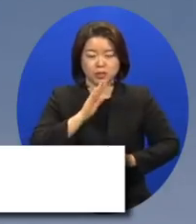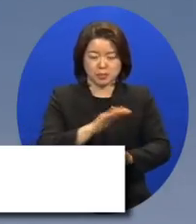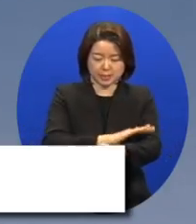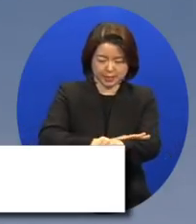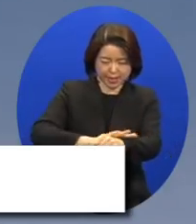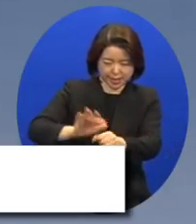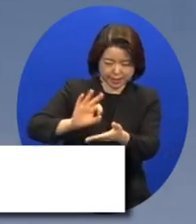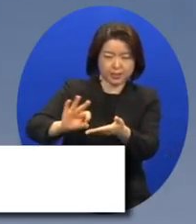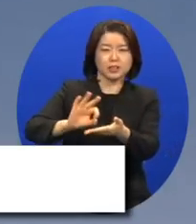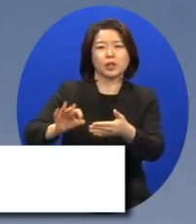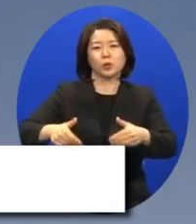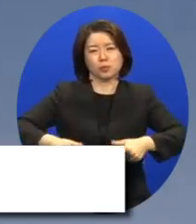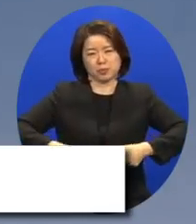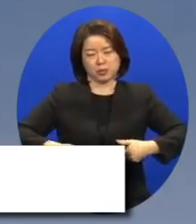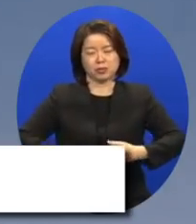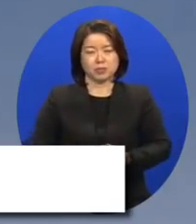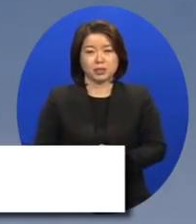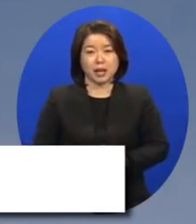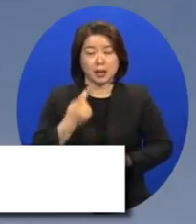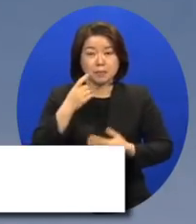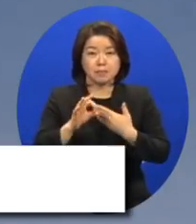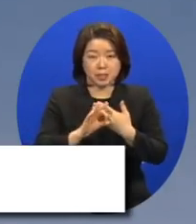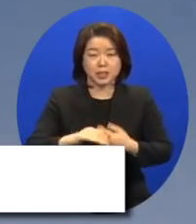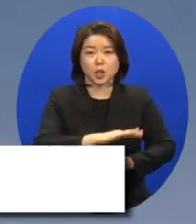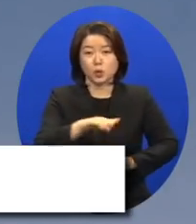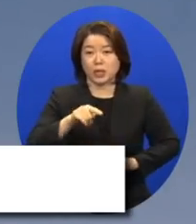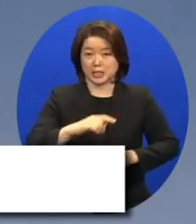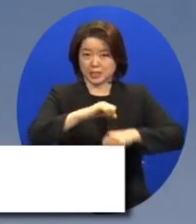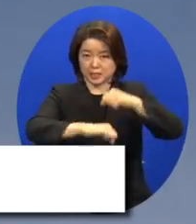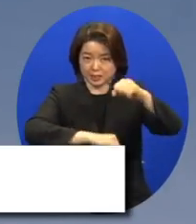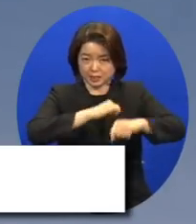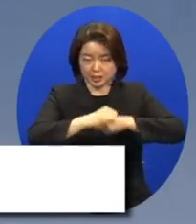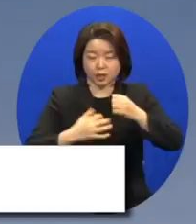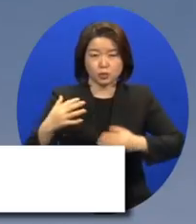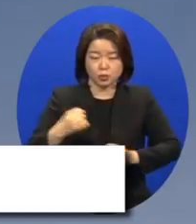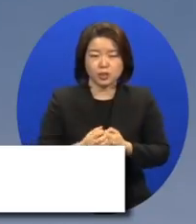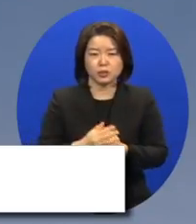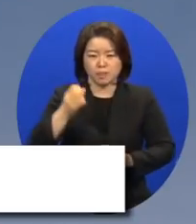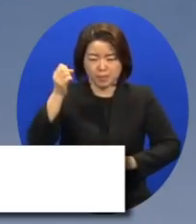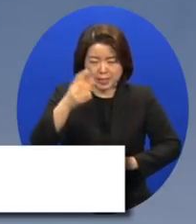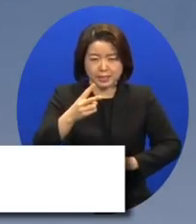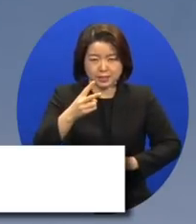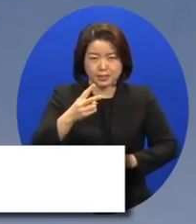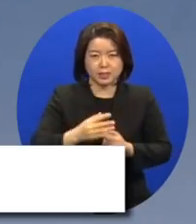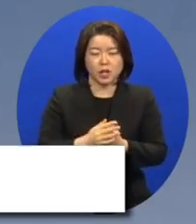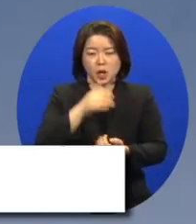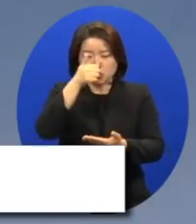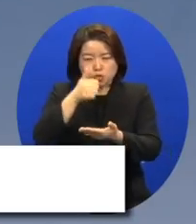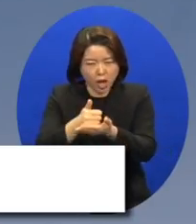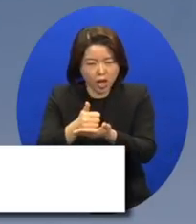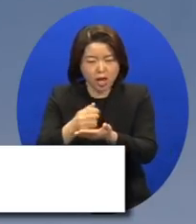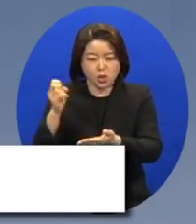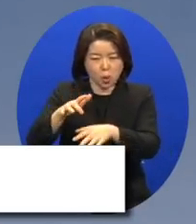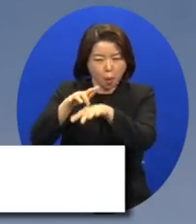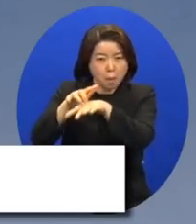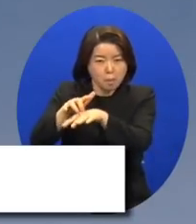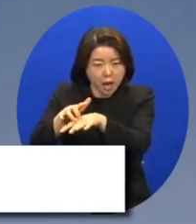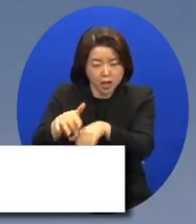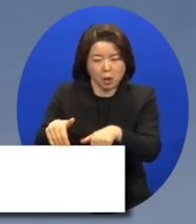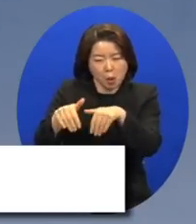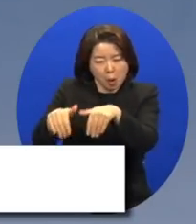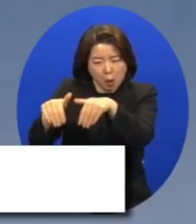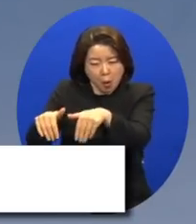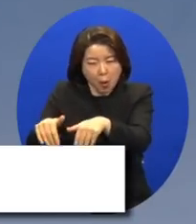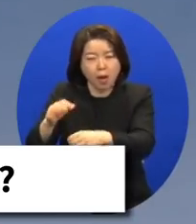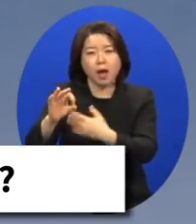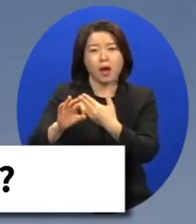사용해야 됩니다 만약에 우리가 이 자유를 가지고 다시 죄와 마귀의 종노릇